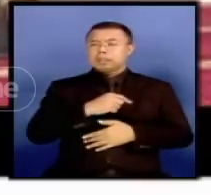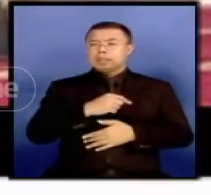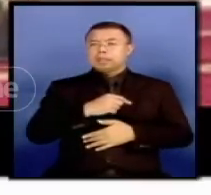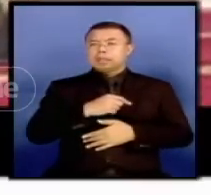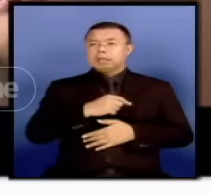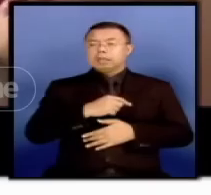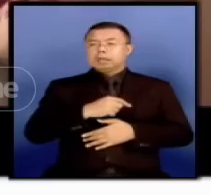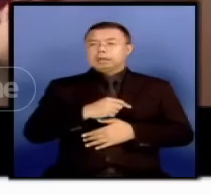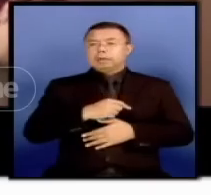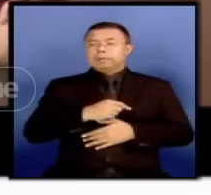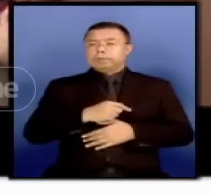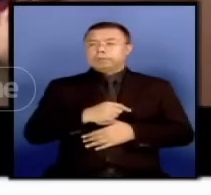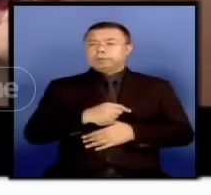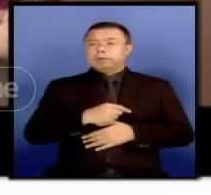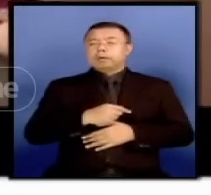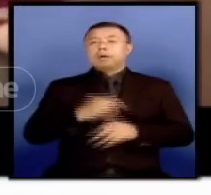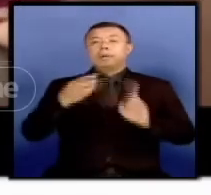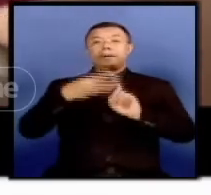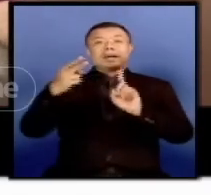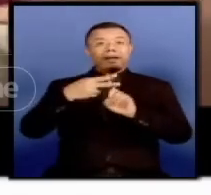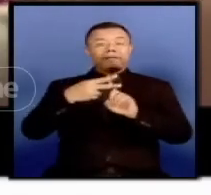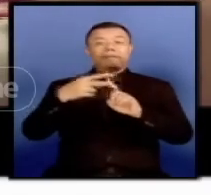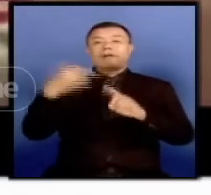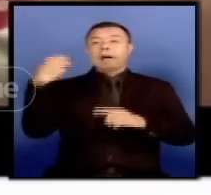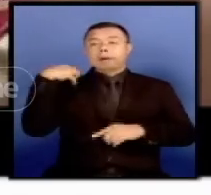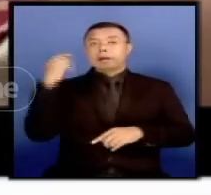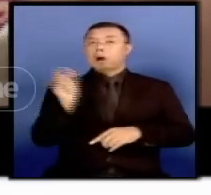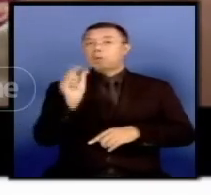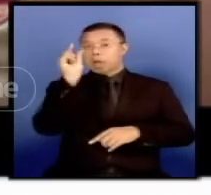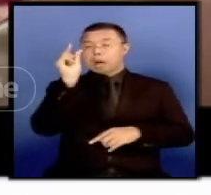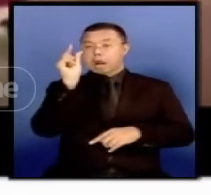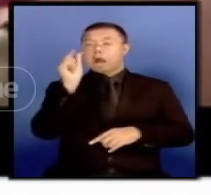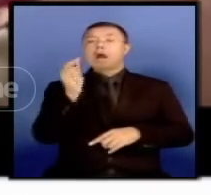Badan Fikih Amerika Utara, di mana